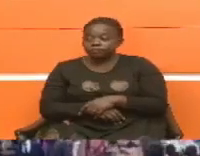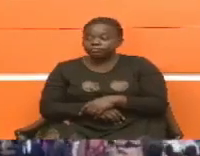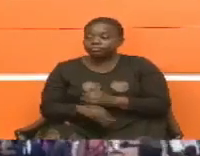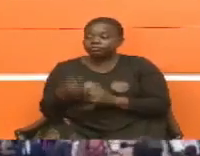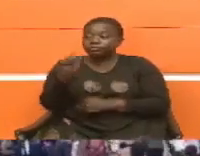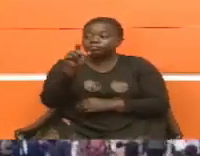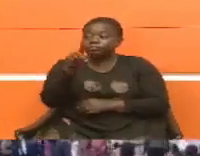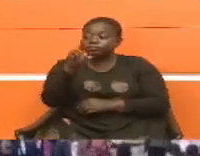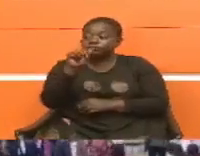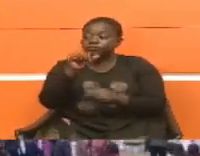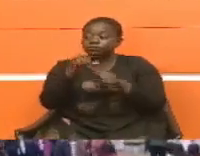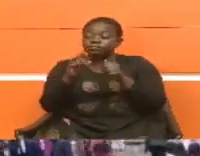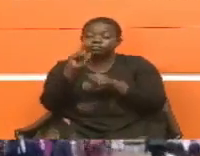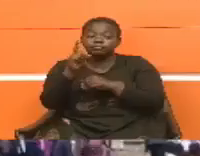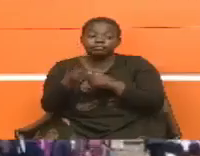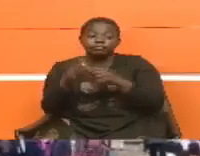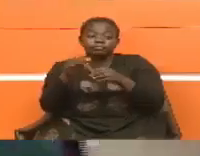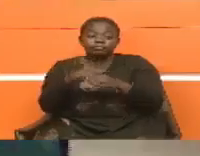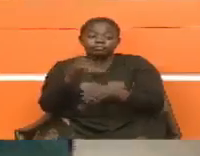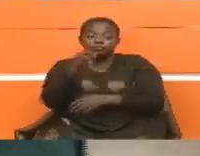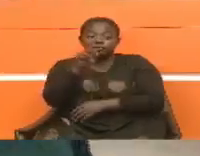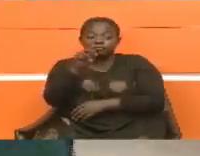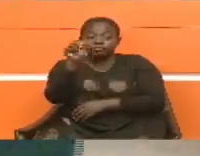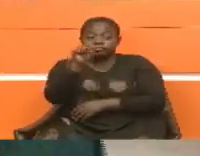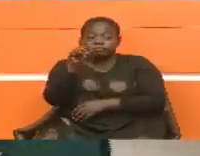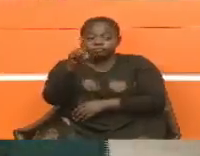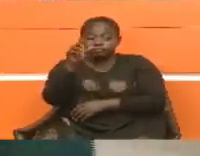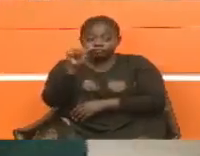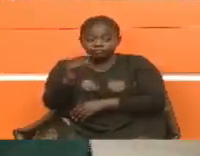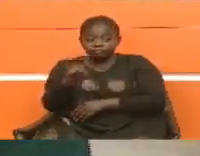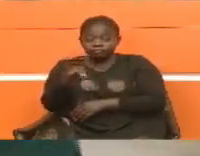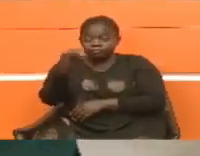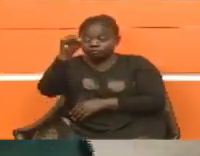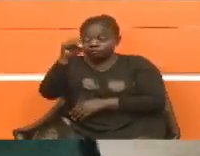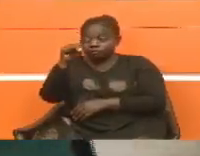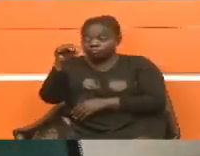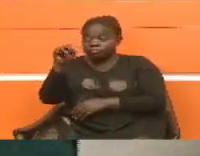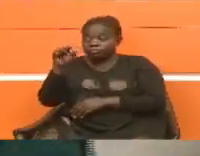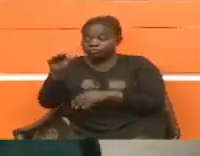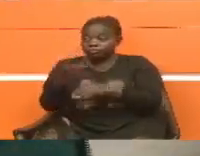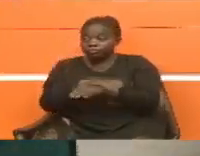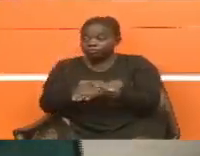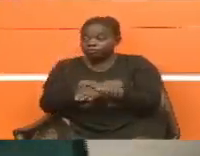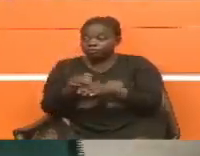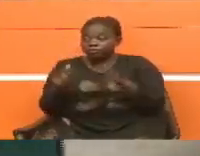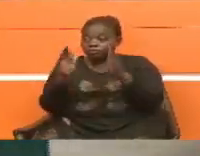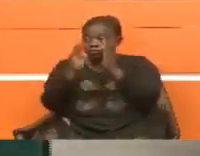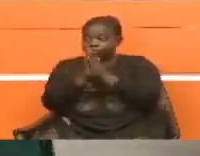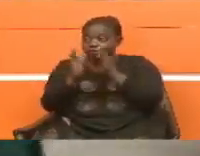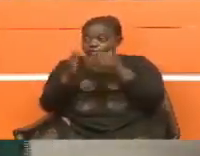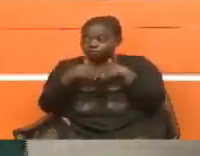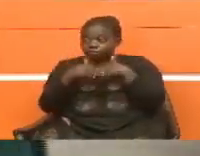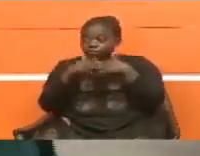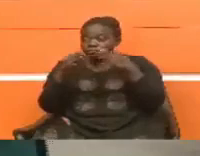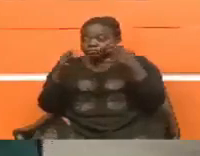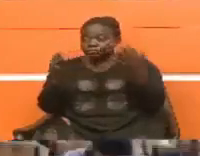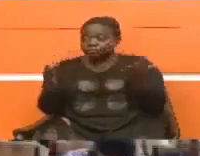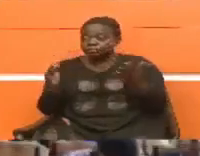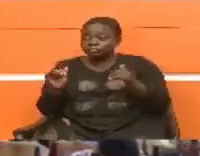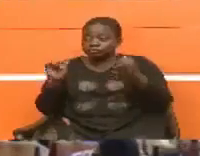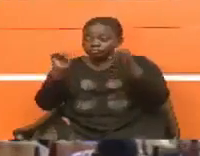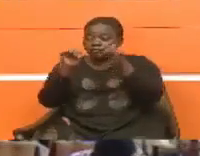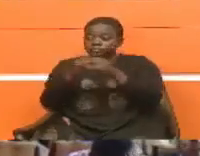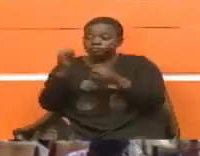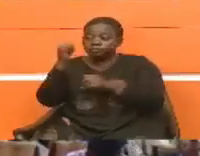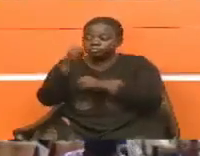Abadiventi aswa mu lukumi mu busomba bwa katika mu SD bakungande ku kitebe kya North Buganda Field Luwero mu kusinza kwa kugulawo olusisira